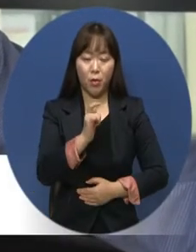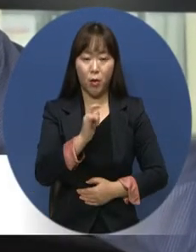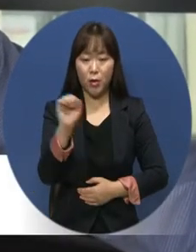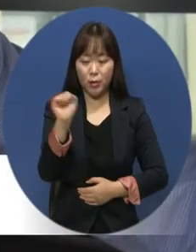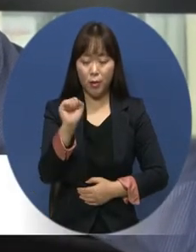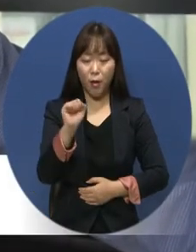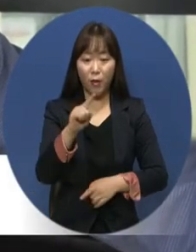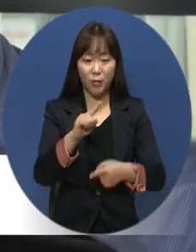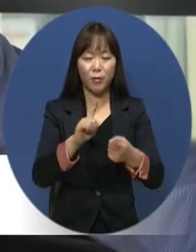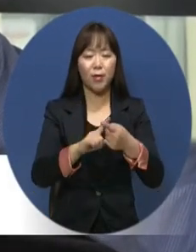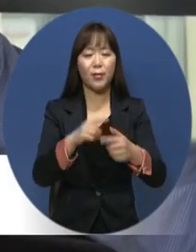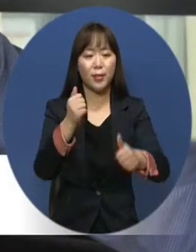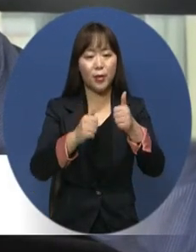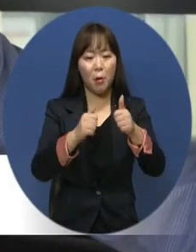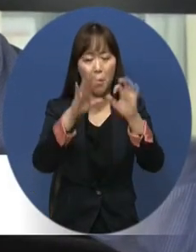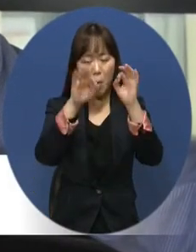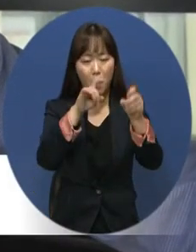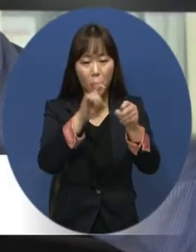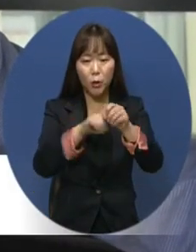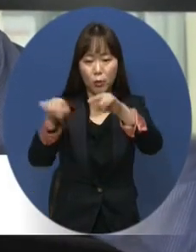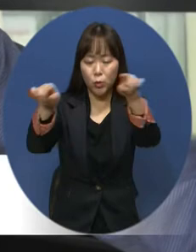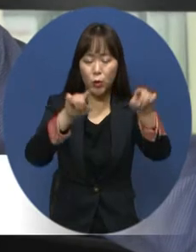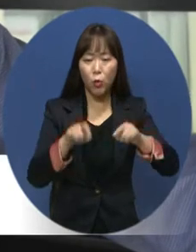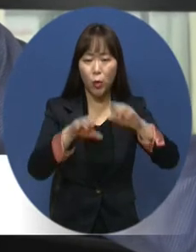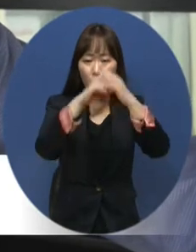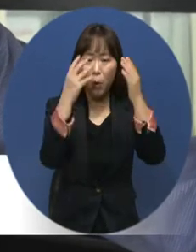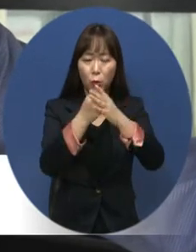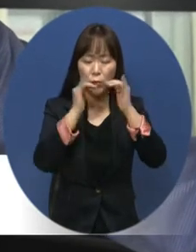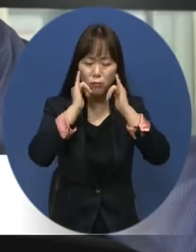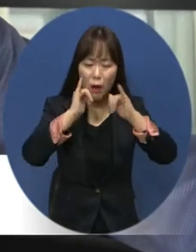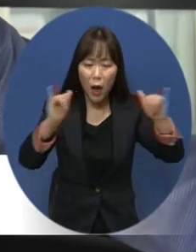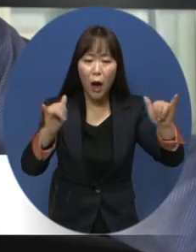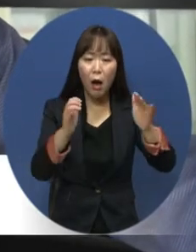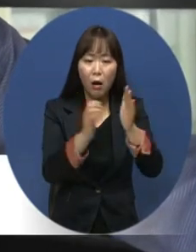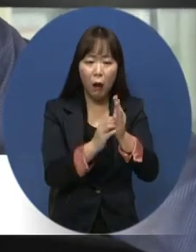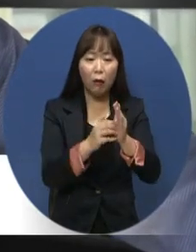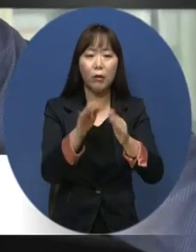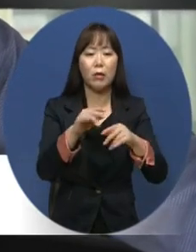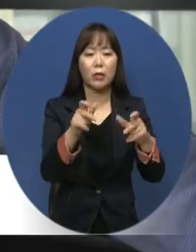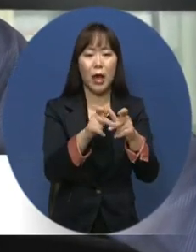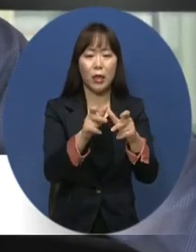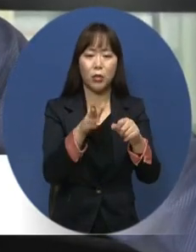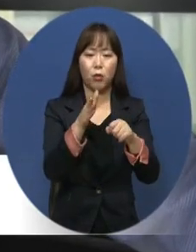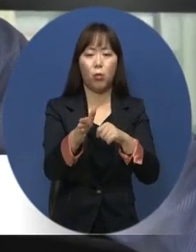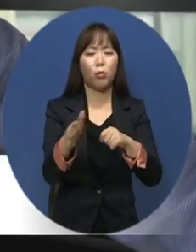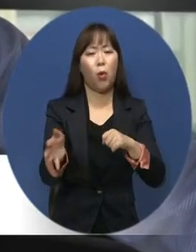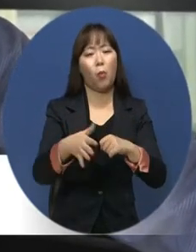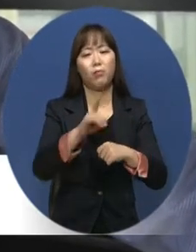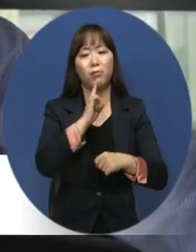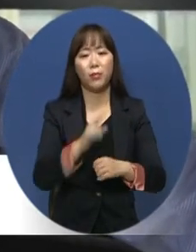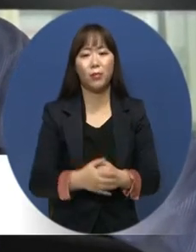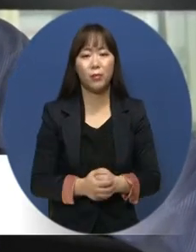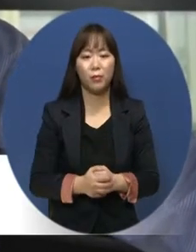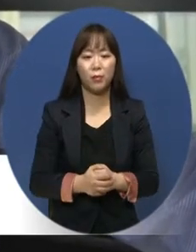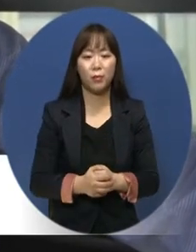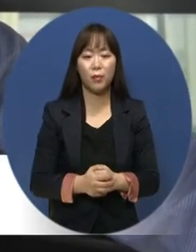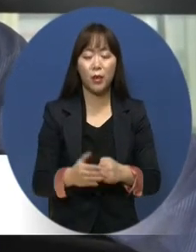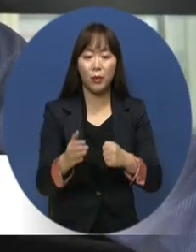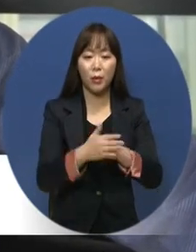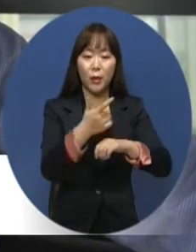보려고 전국에 있는 운전면허 학원을 전부 다 전화를 했는데 장애인용으로 된게 없어요.